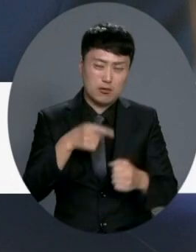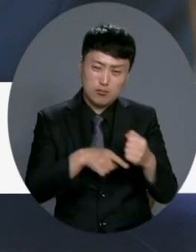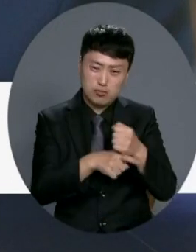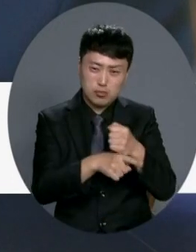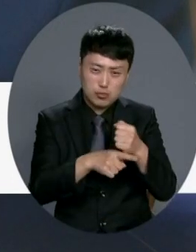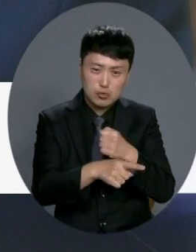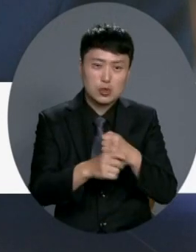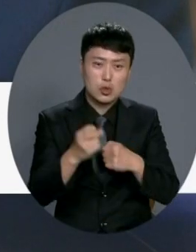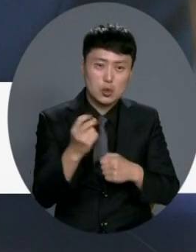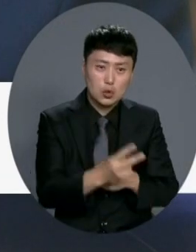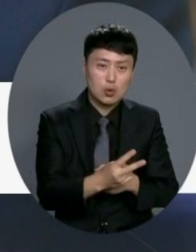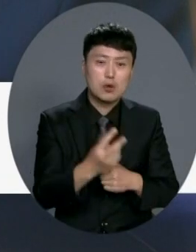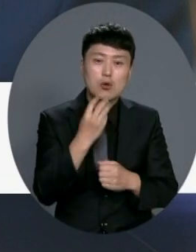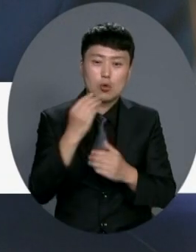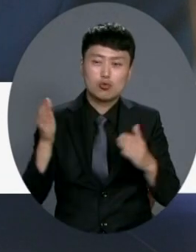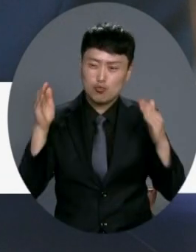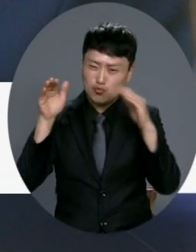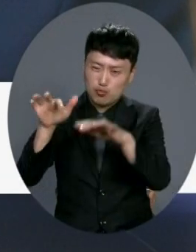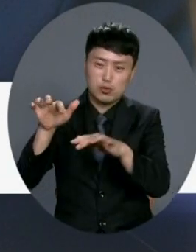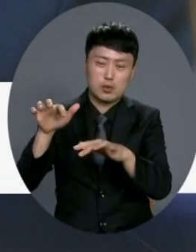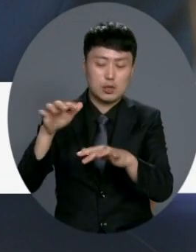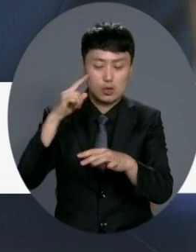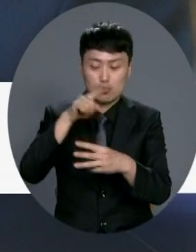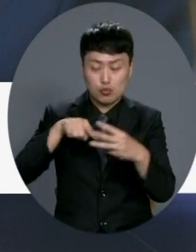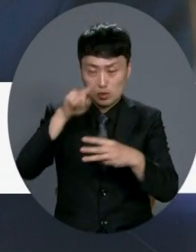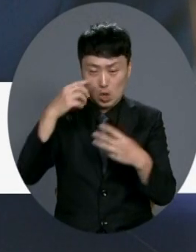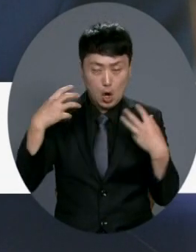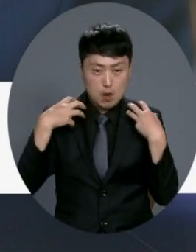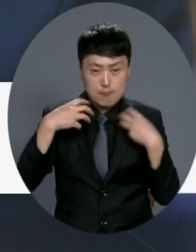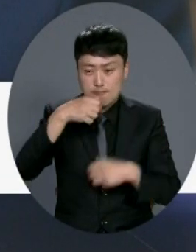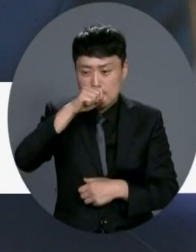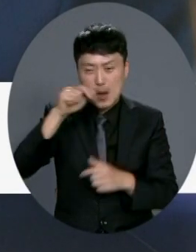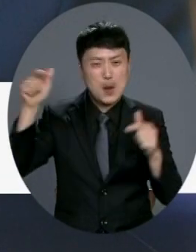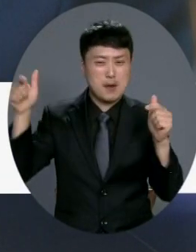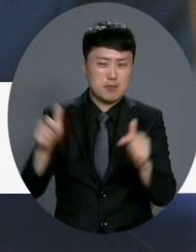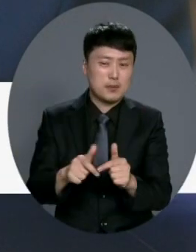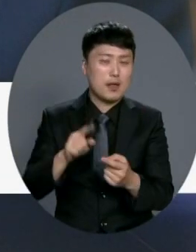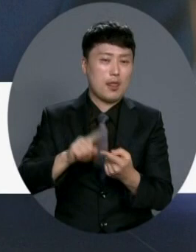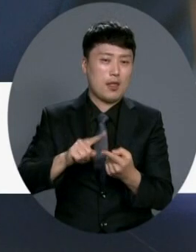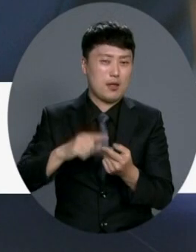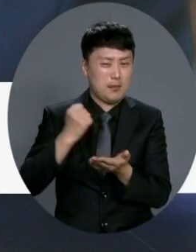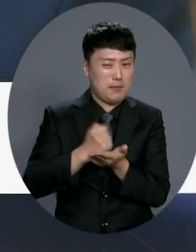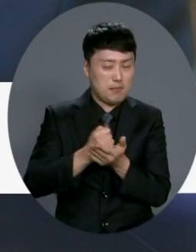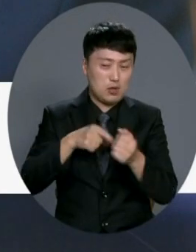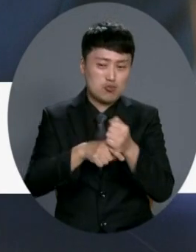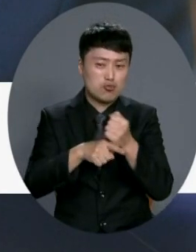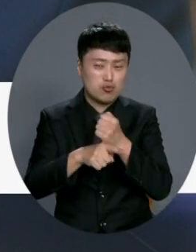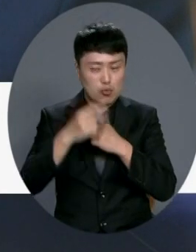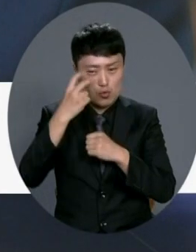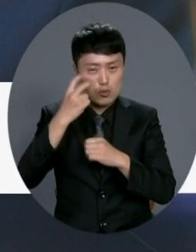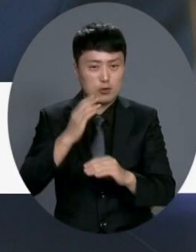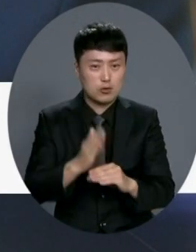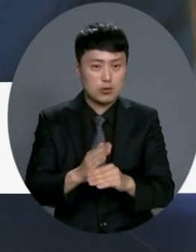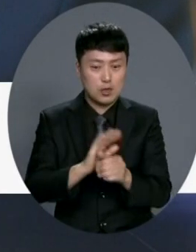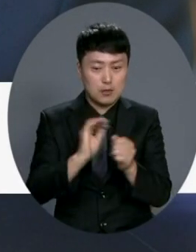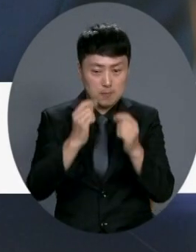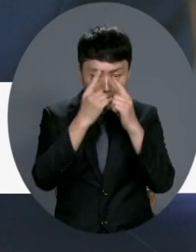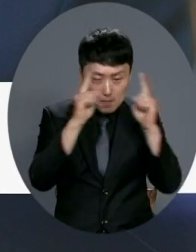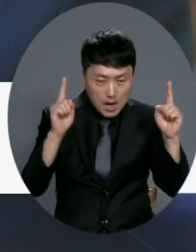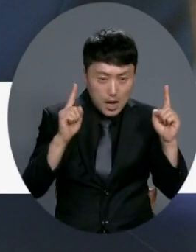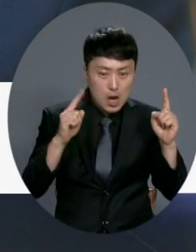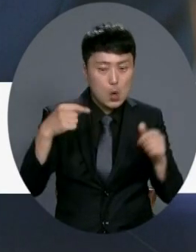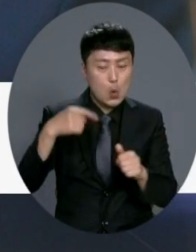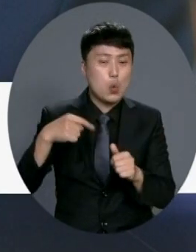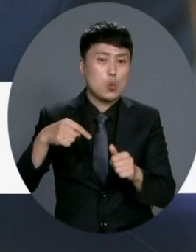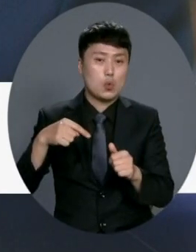의료 원정, 윤석열 정부의 R&D 예산 삭감 여파 등도 집중적으로 거론됐습니다. 경북대와 경북대병원,